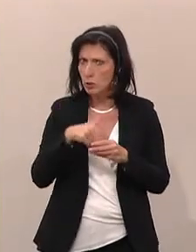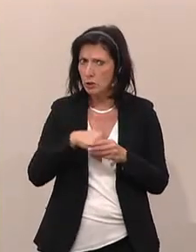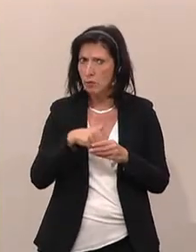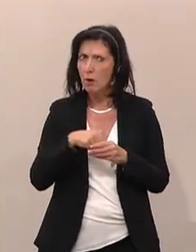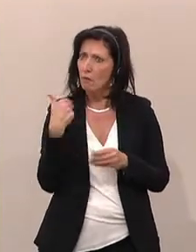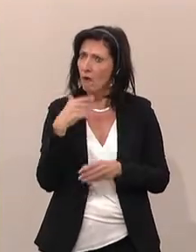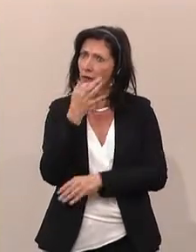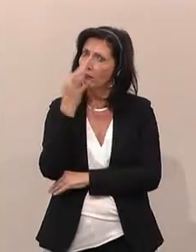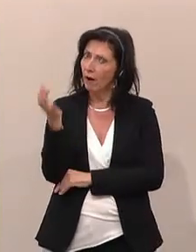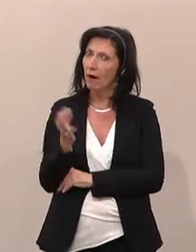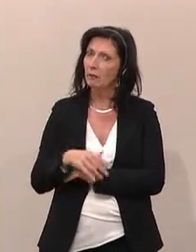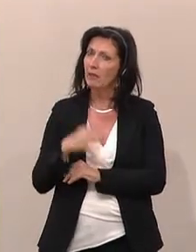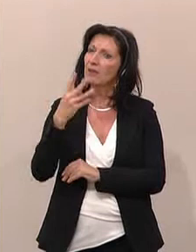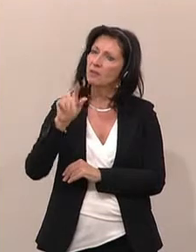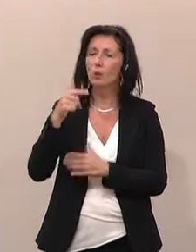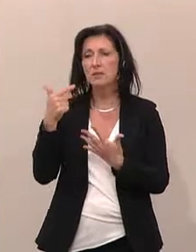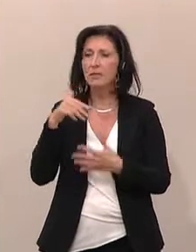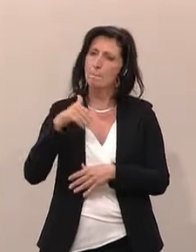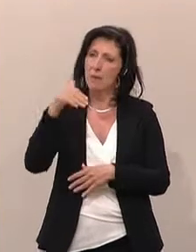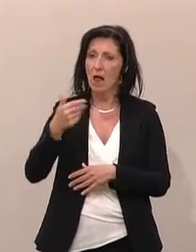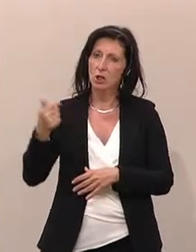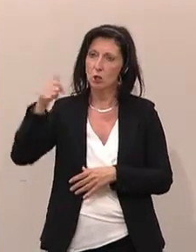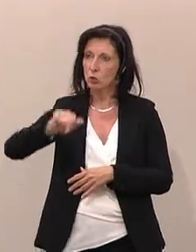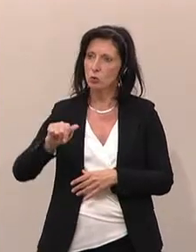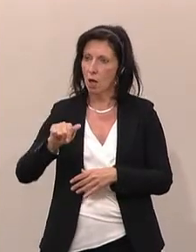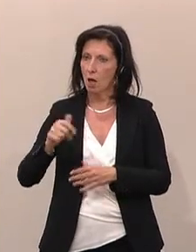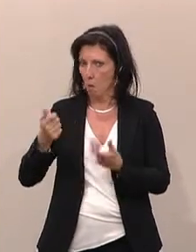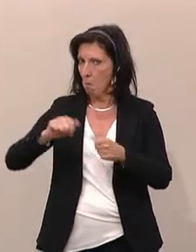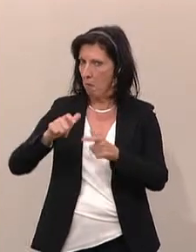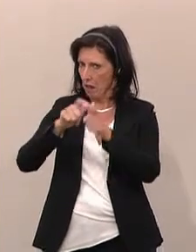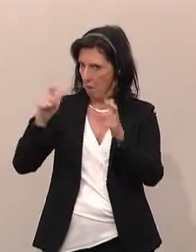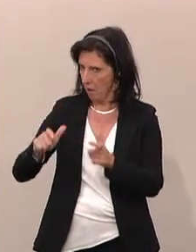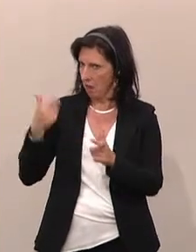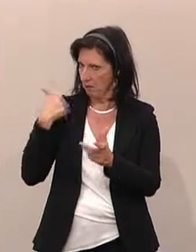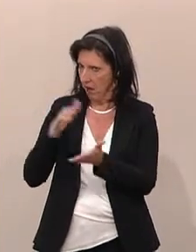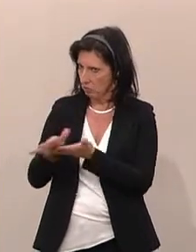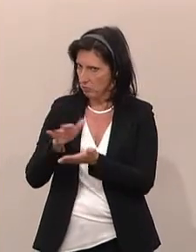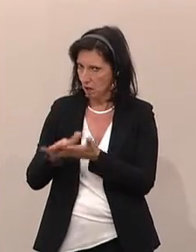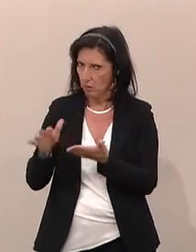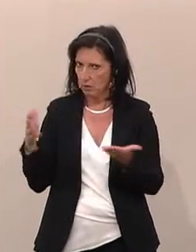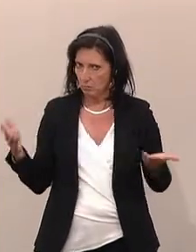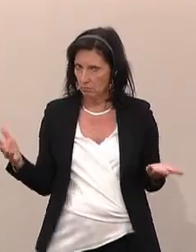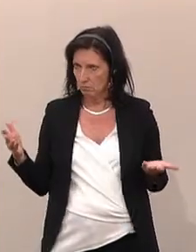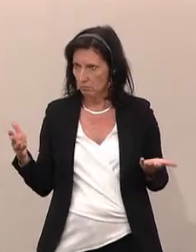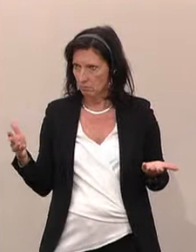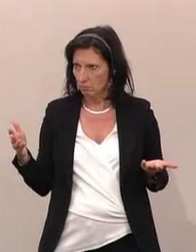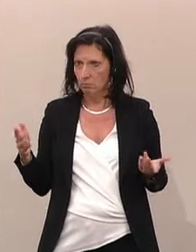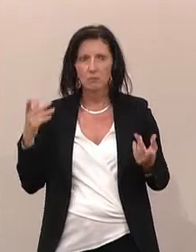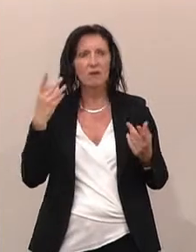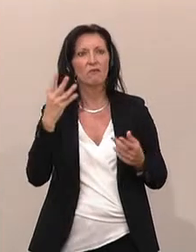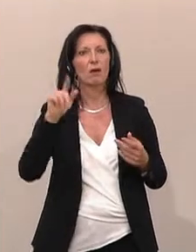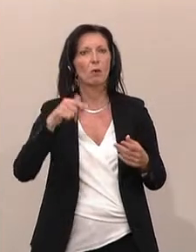einfache Frage, wenn 4,7 Milliarden zusätzlich für ein Bankenpaket ausgegeben werden, warum dann sozusagen die Mittelüberschreitung nur